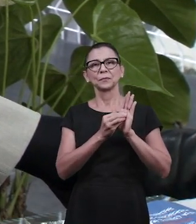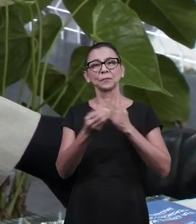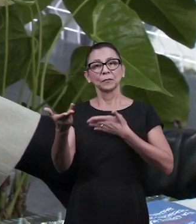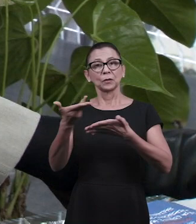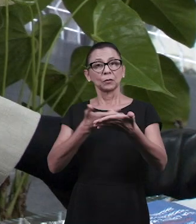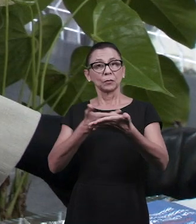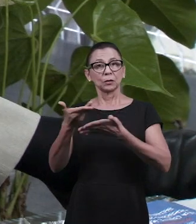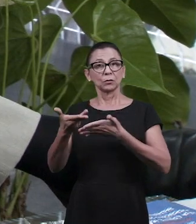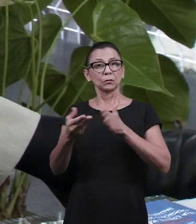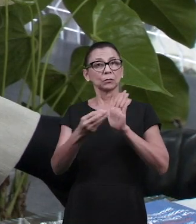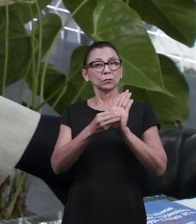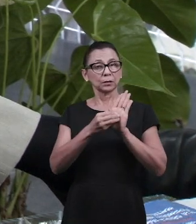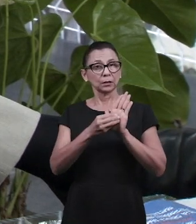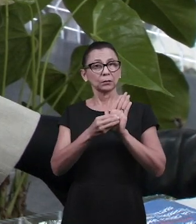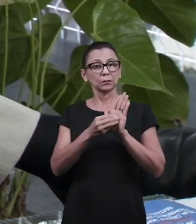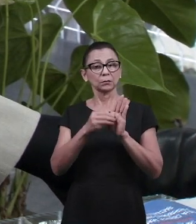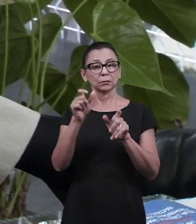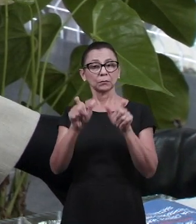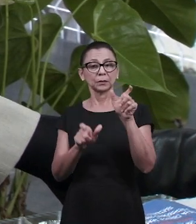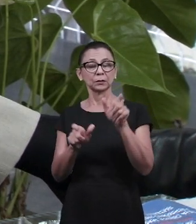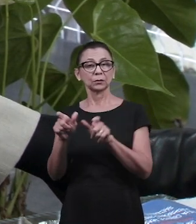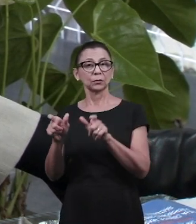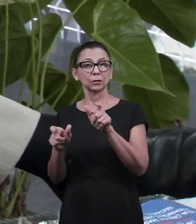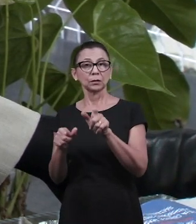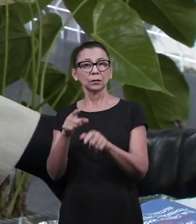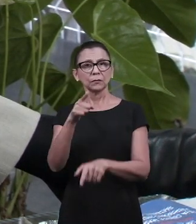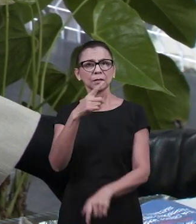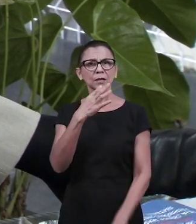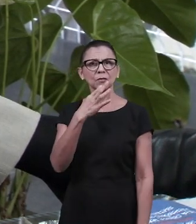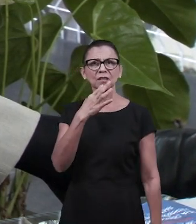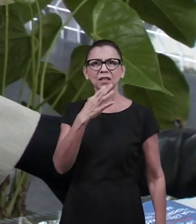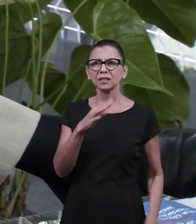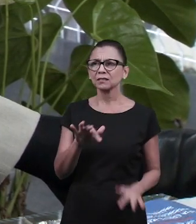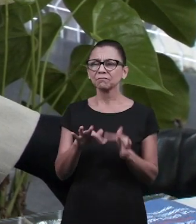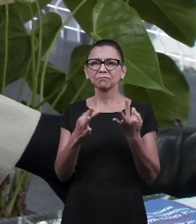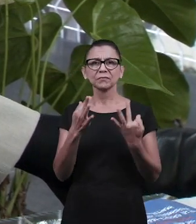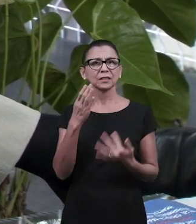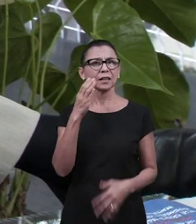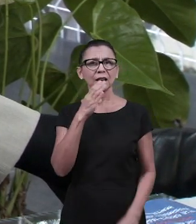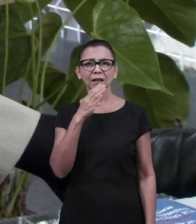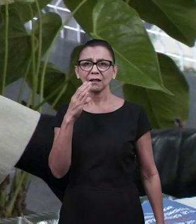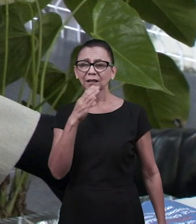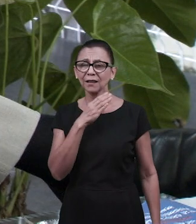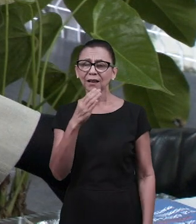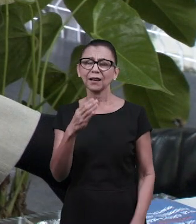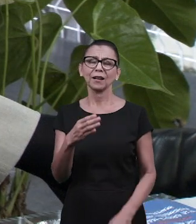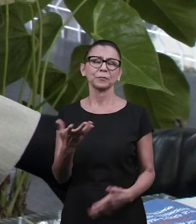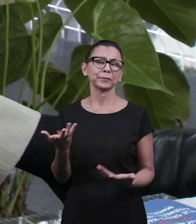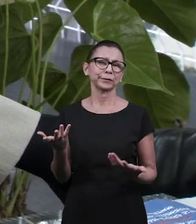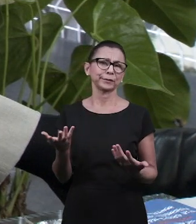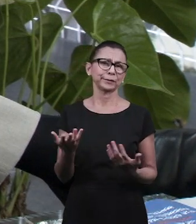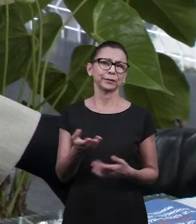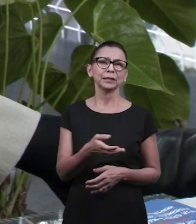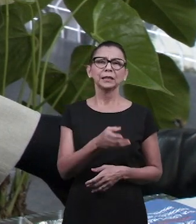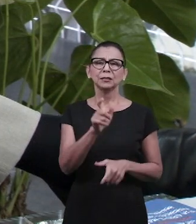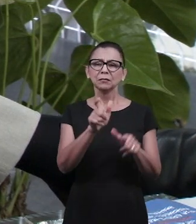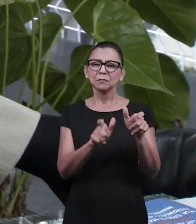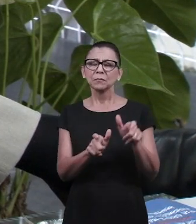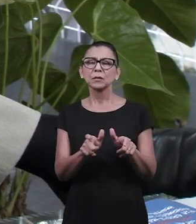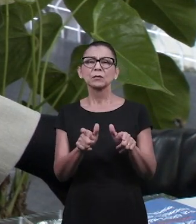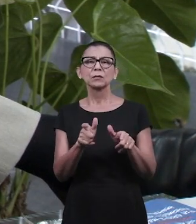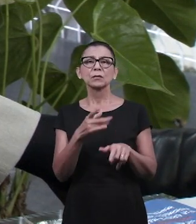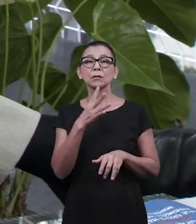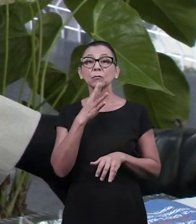canal. Partagez nos contenus avec des personnes que vous connaissez. Et c'est simple, c'est rapide. Il peut amener beaucoup à